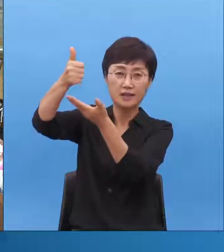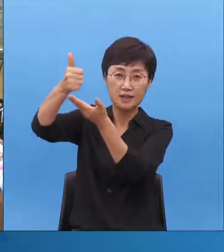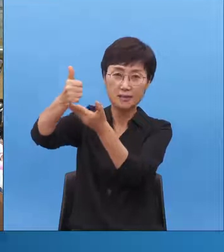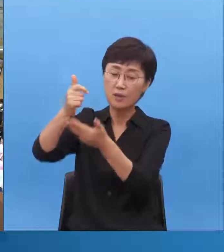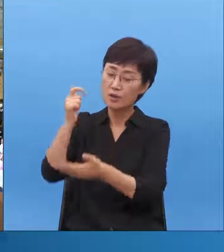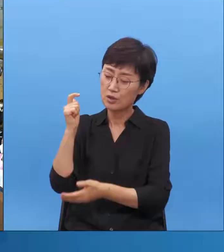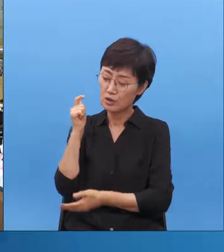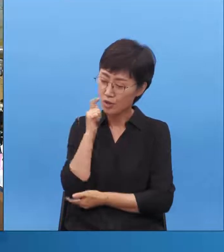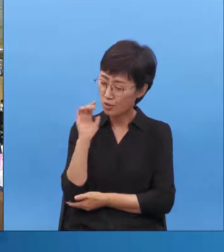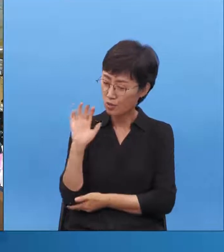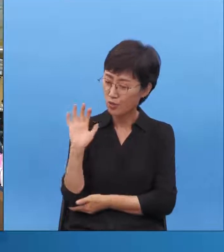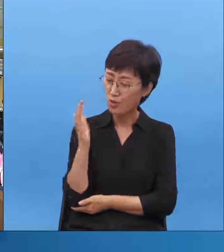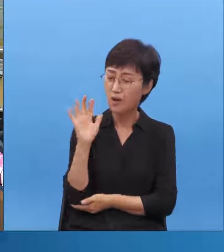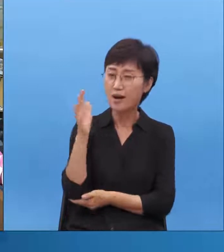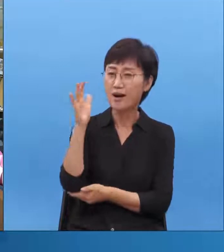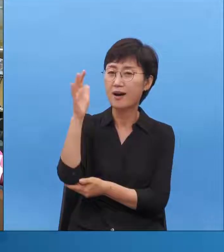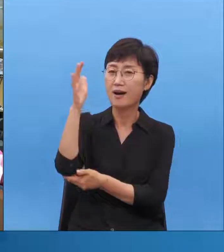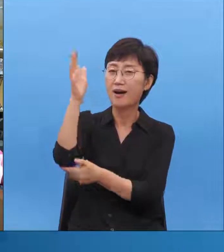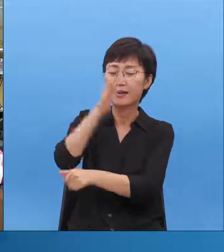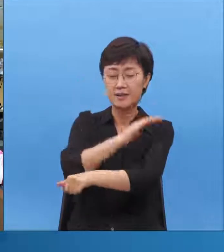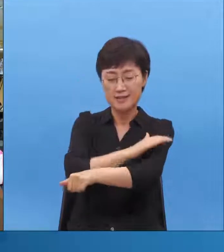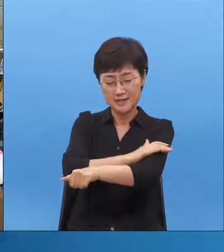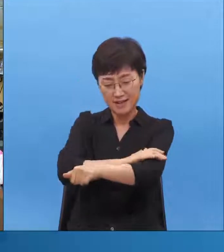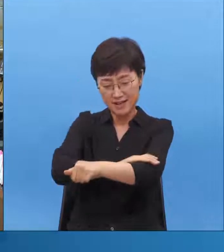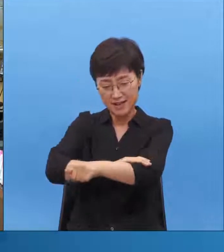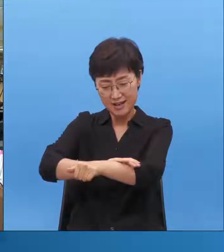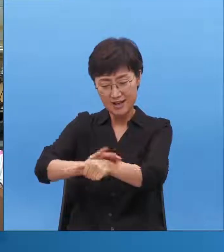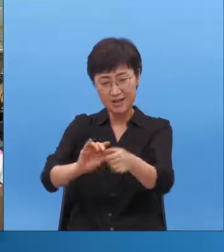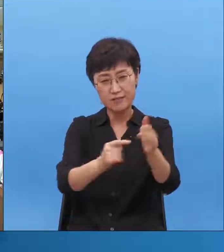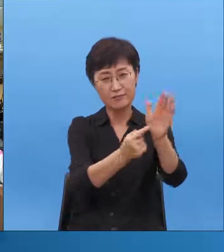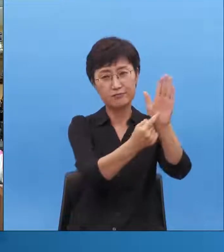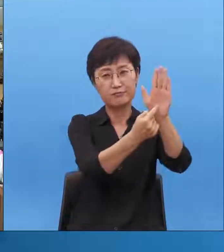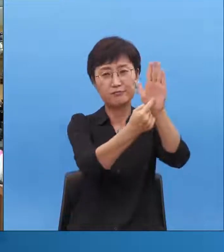하나님 영광을 잘